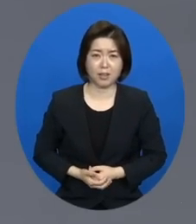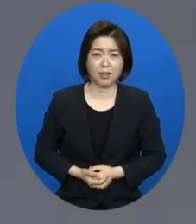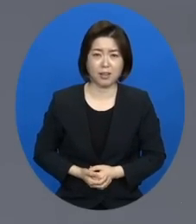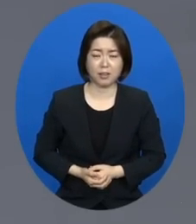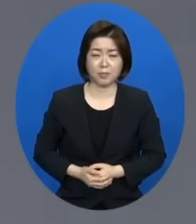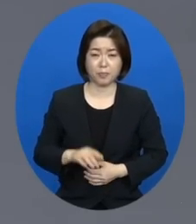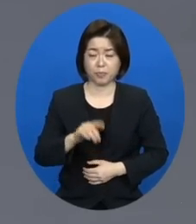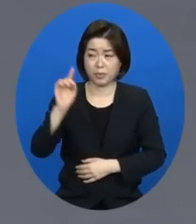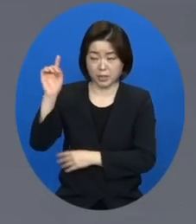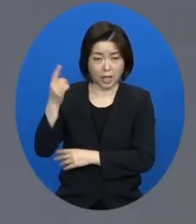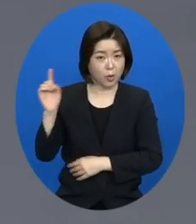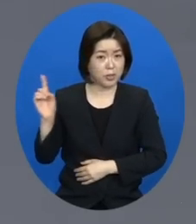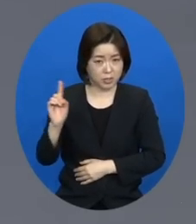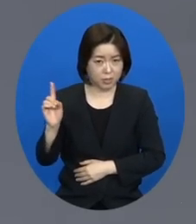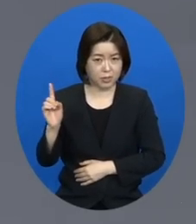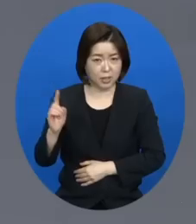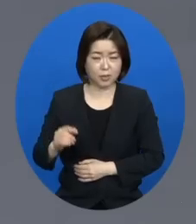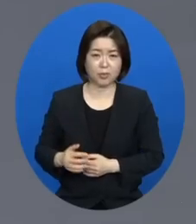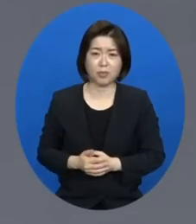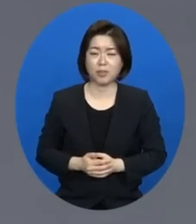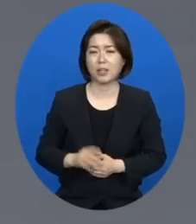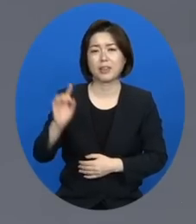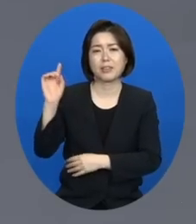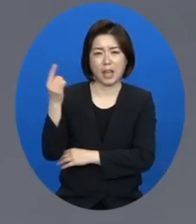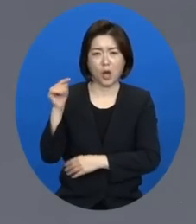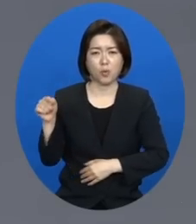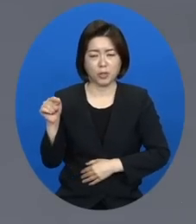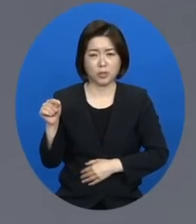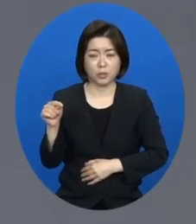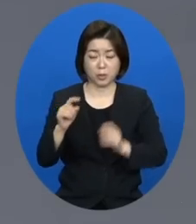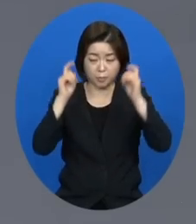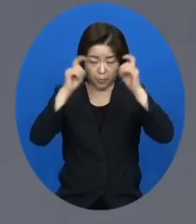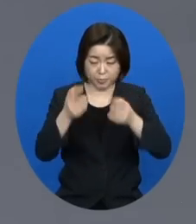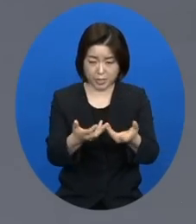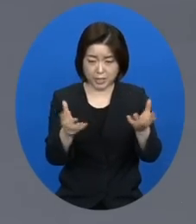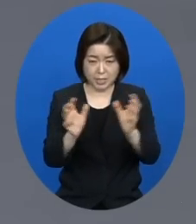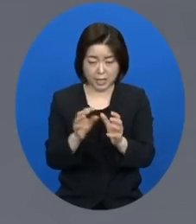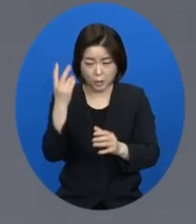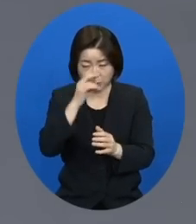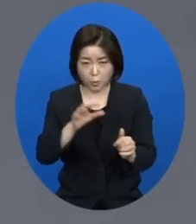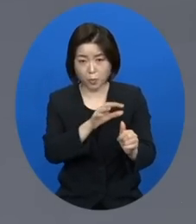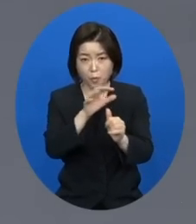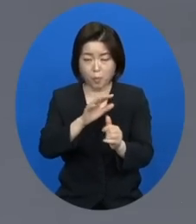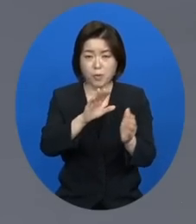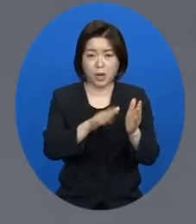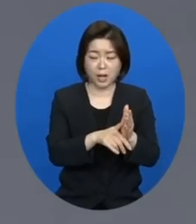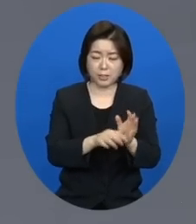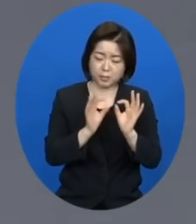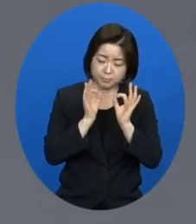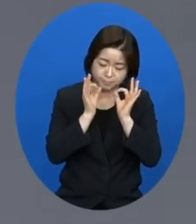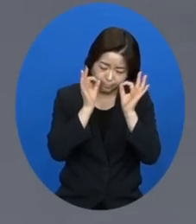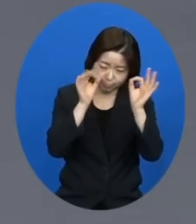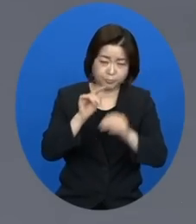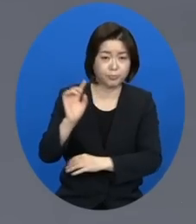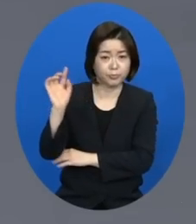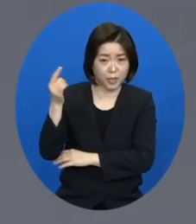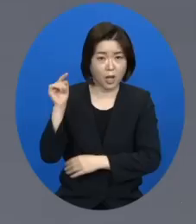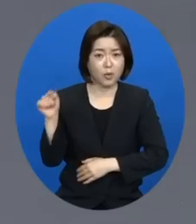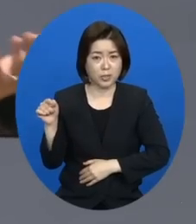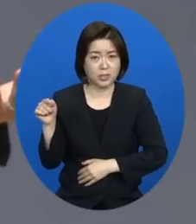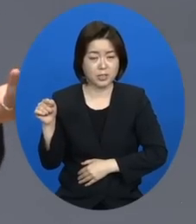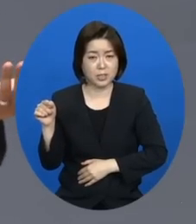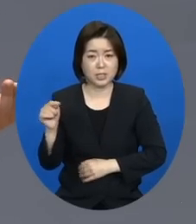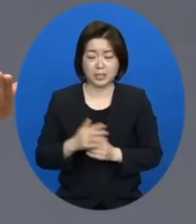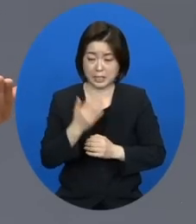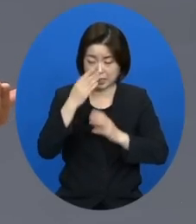여러분 다윗은 어떻습니까? 다윗도 하나님이 양떼를 돌보는데 그 양떼를 성실하게 돌보는 다윗을